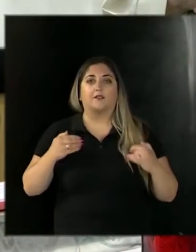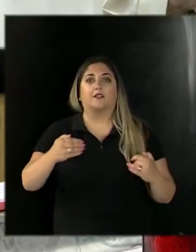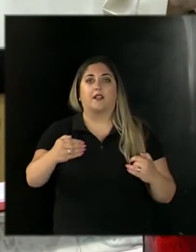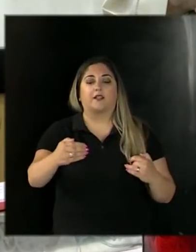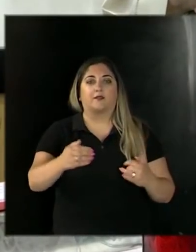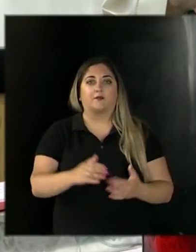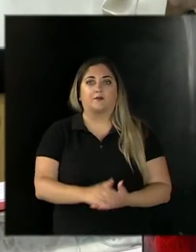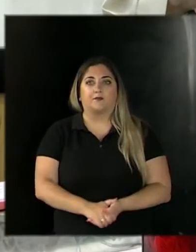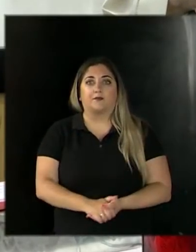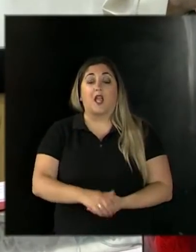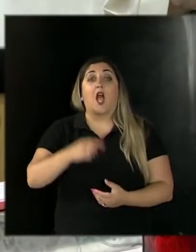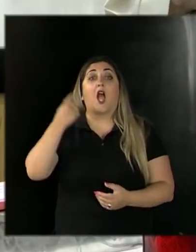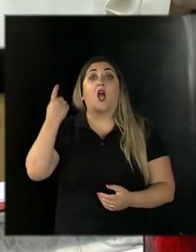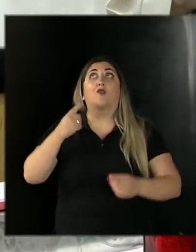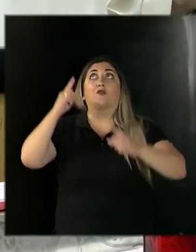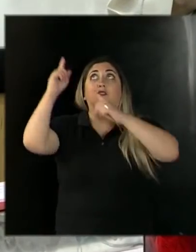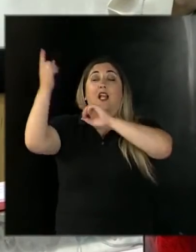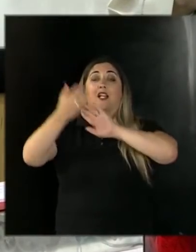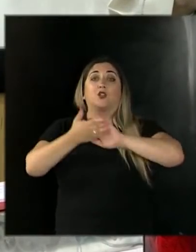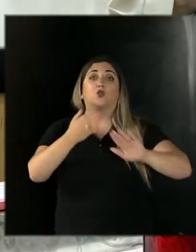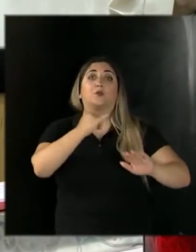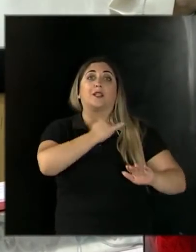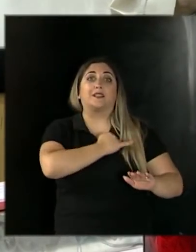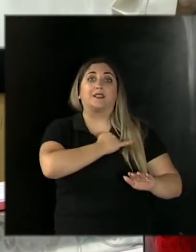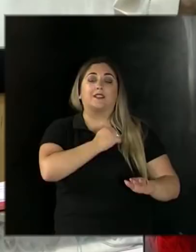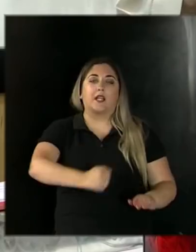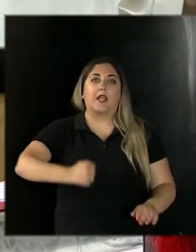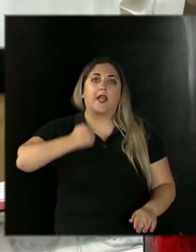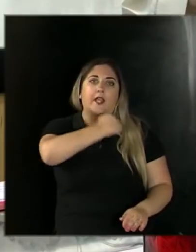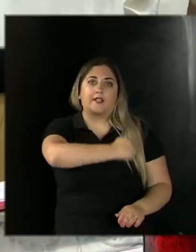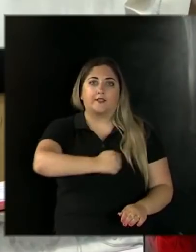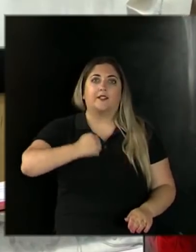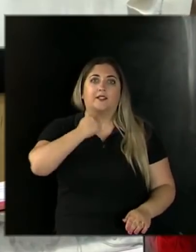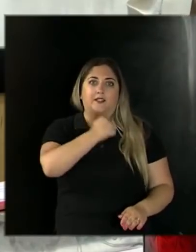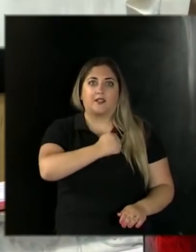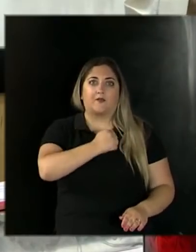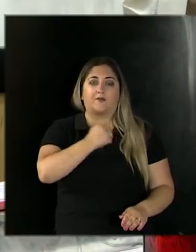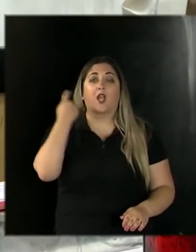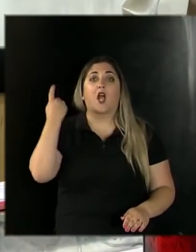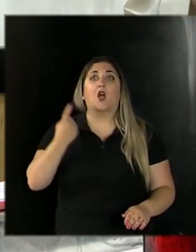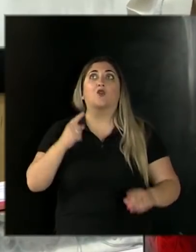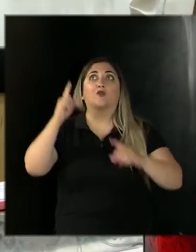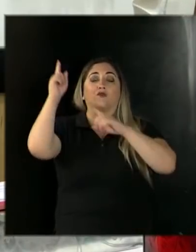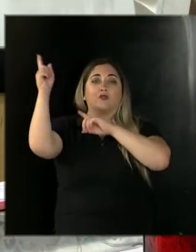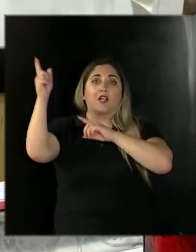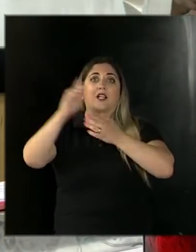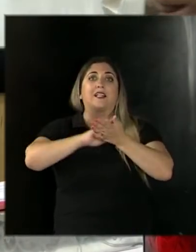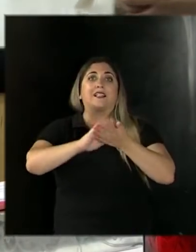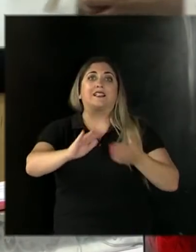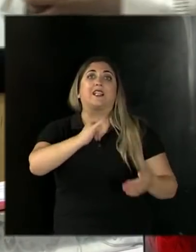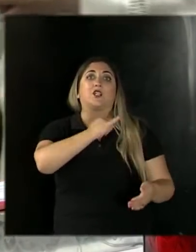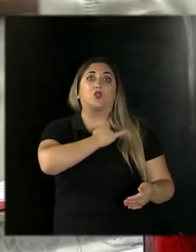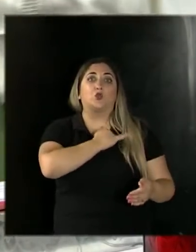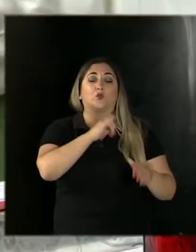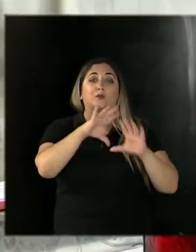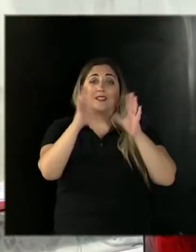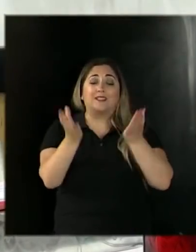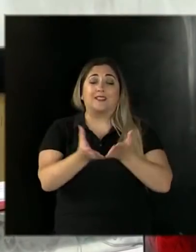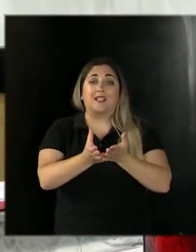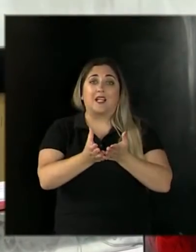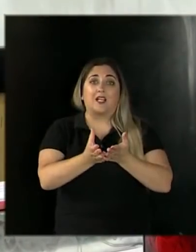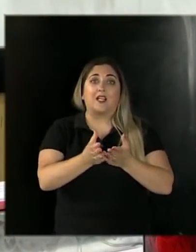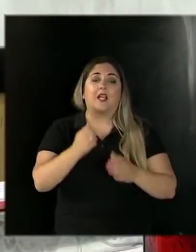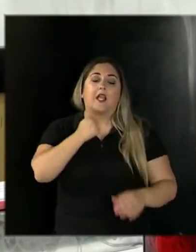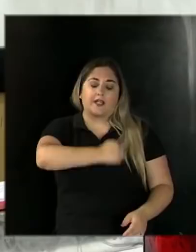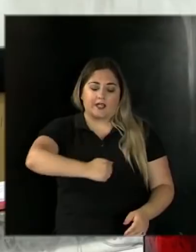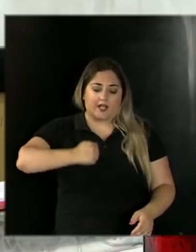dejjem. Ħaruf talla li tneħħi d-nubiet tad-dinja ħenna lina. Ħaruf talla li tneħħi d-nubiet